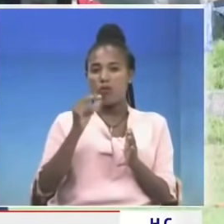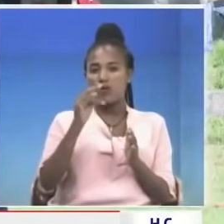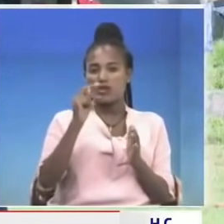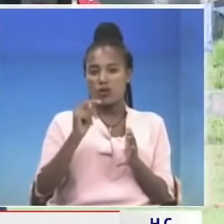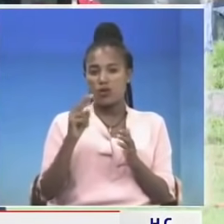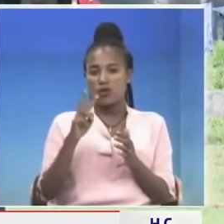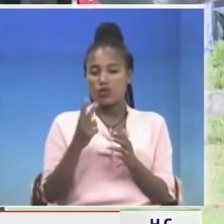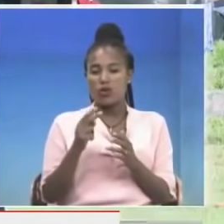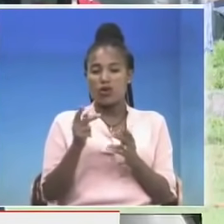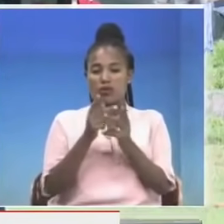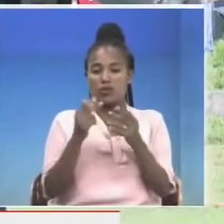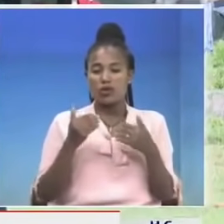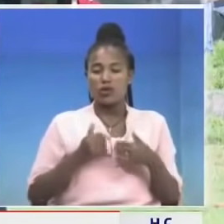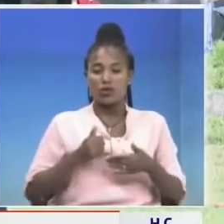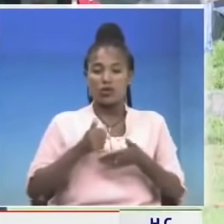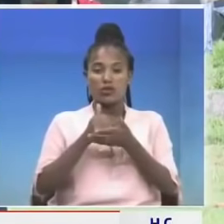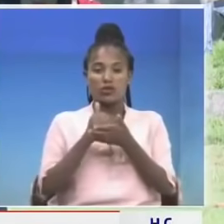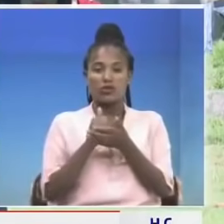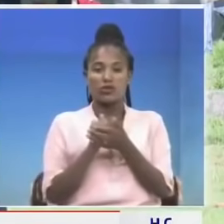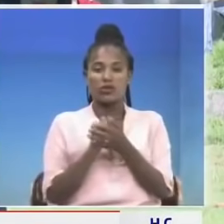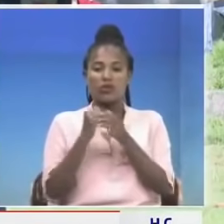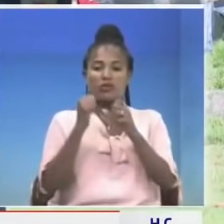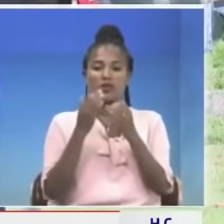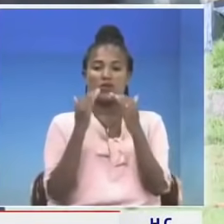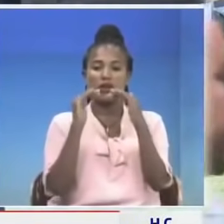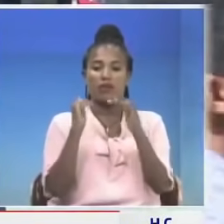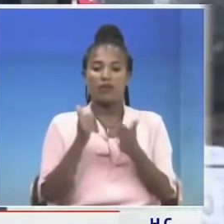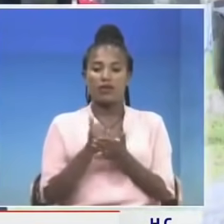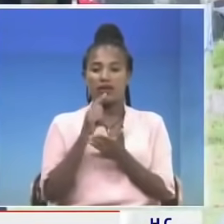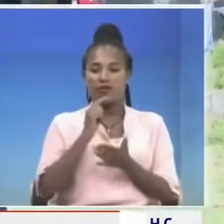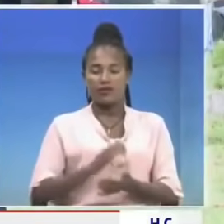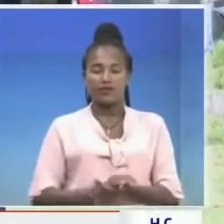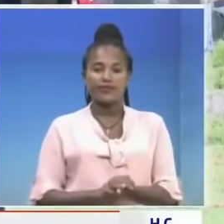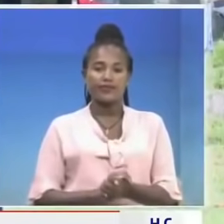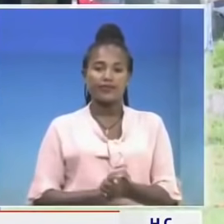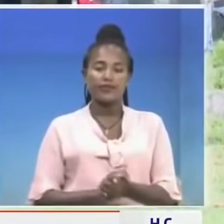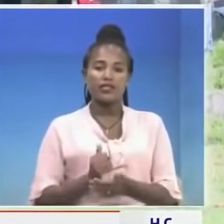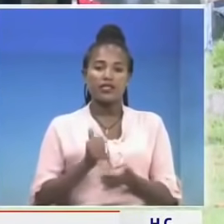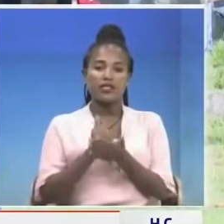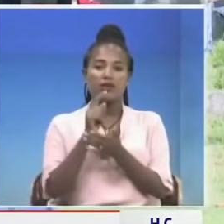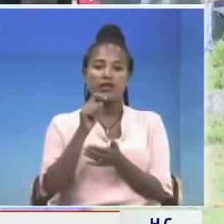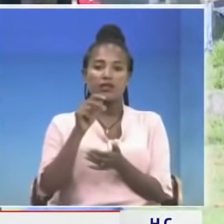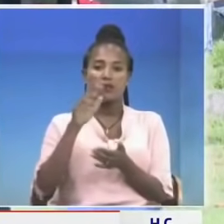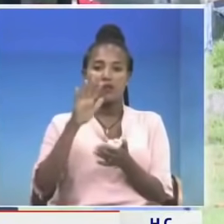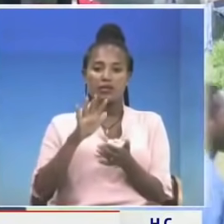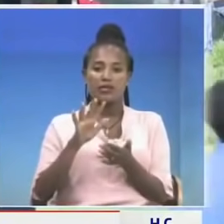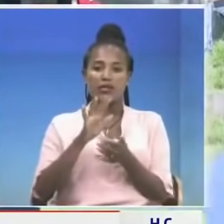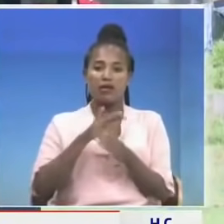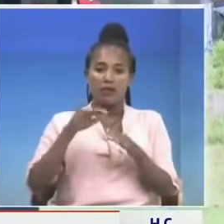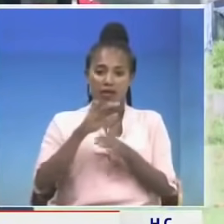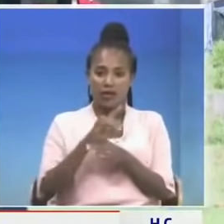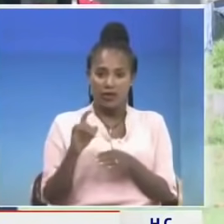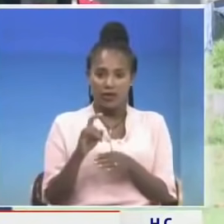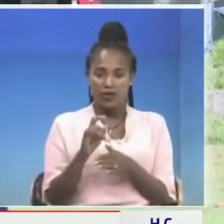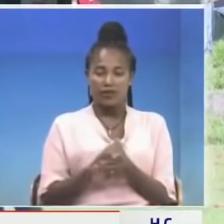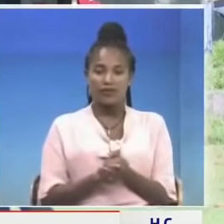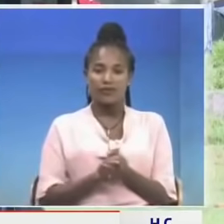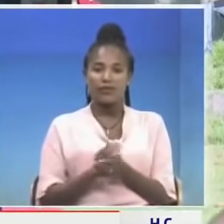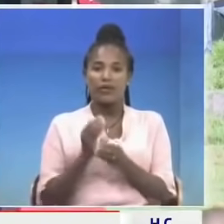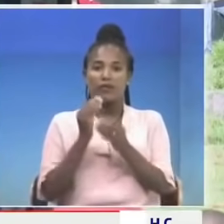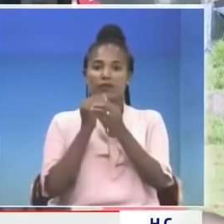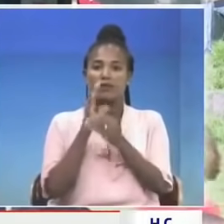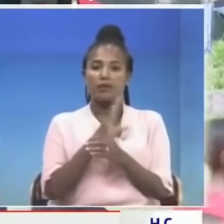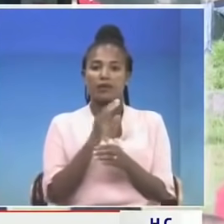ቦታ ላይ ያሉትን ተረጂዎች የምንችለውን ያክል መደገፍ ነው። ድጋፉ ከ1.5 በላይ የሆነ